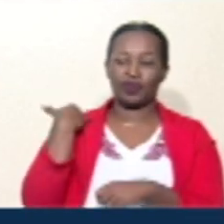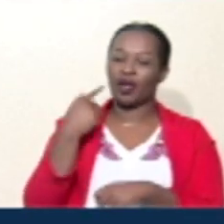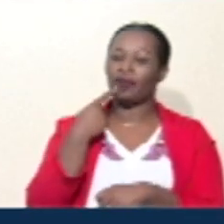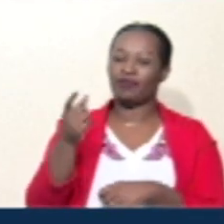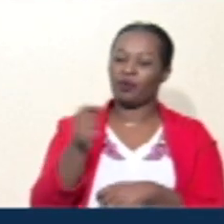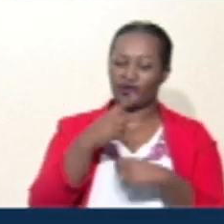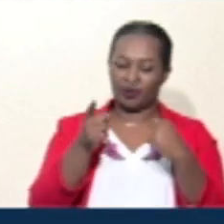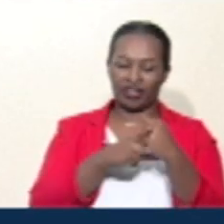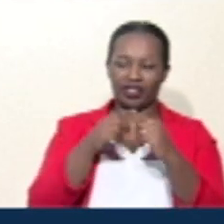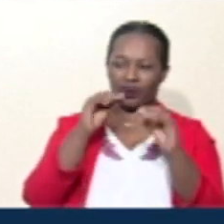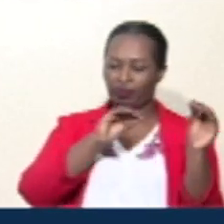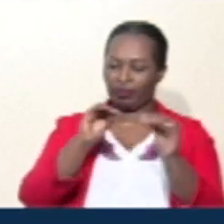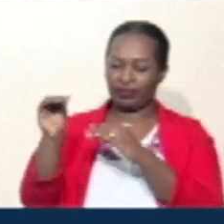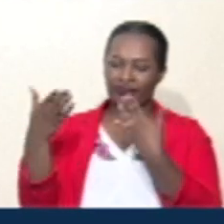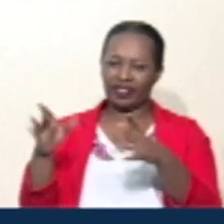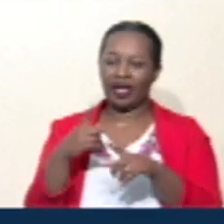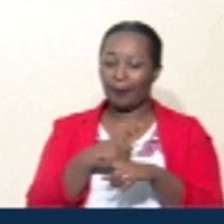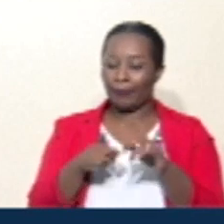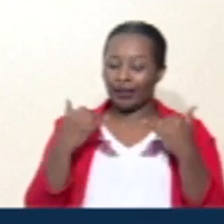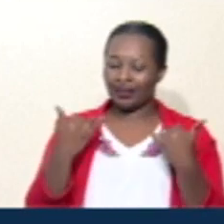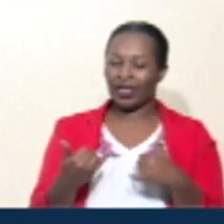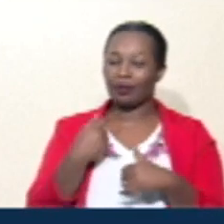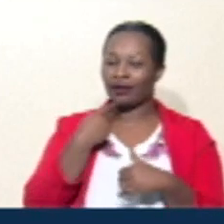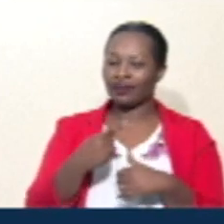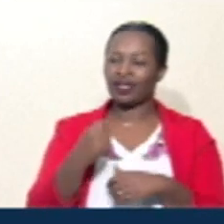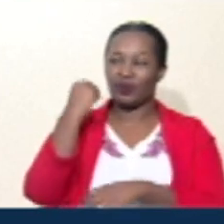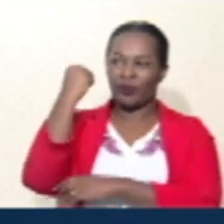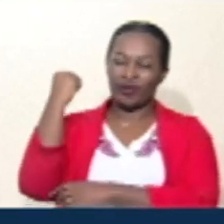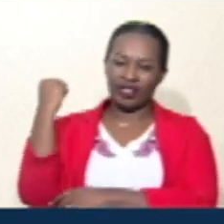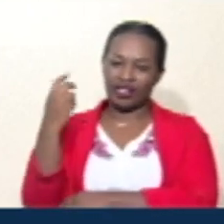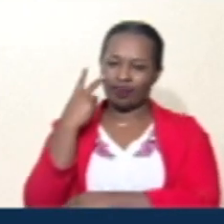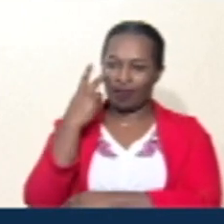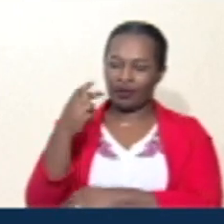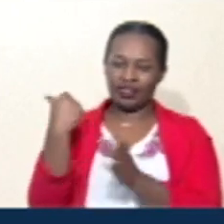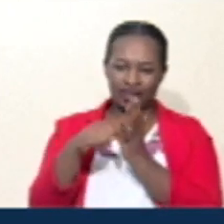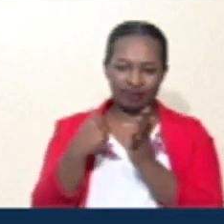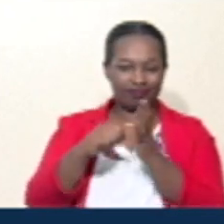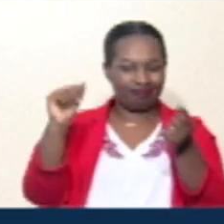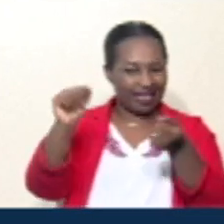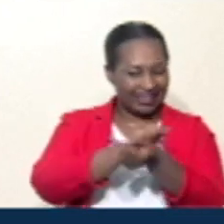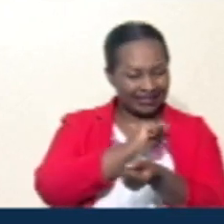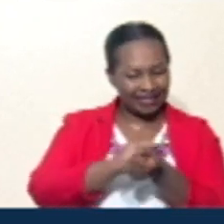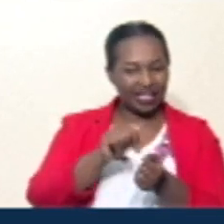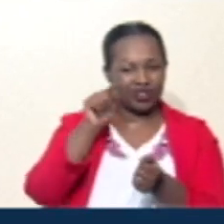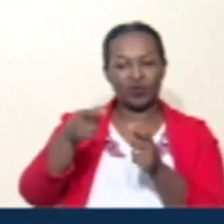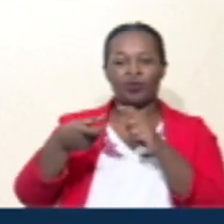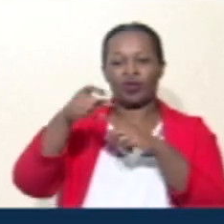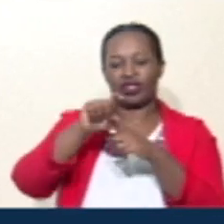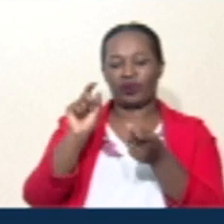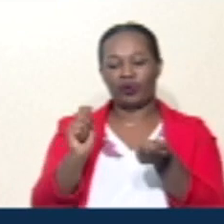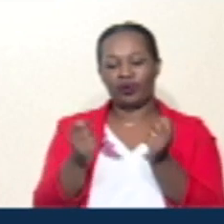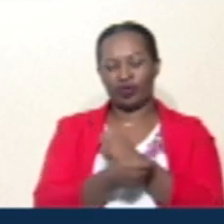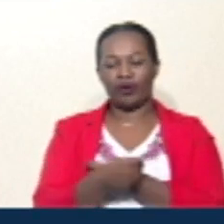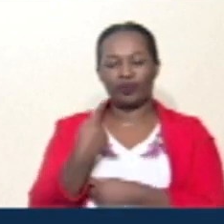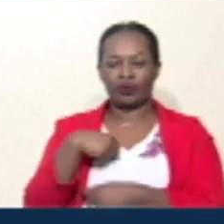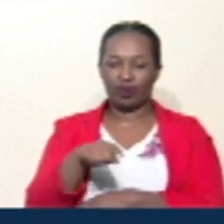tuba twararigezemo, ariko buno baravuze ngo hari inkingi ngo babonye zari zifite ikibazo barazisenya, ngo nizo bongeye kuvugurura kugira ngo